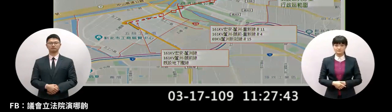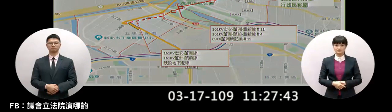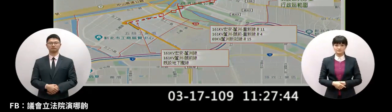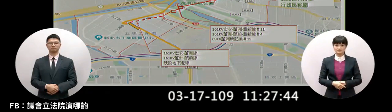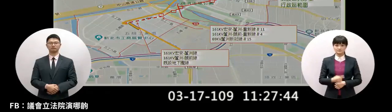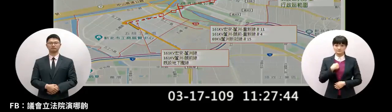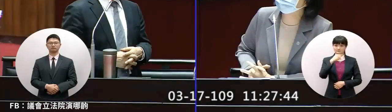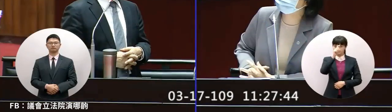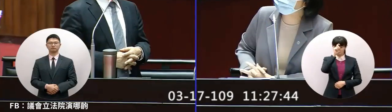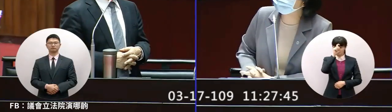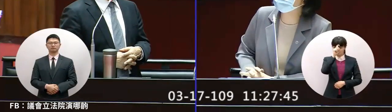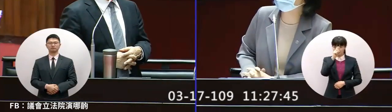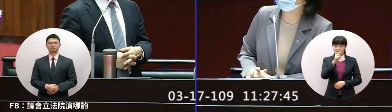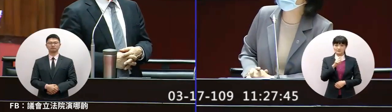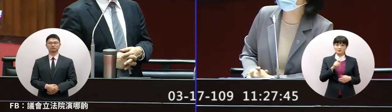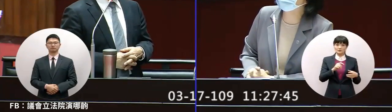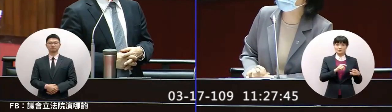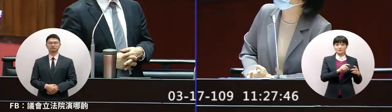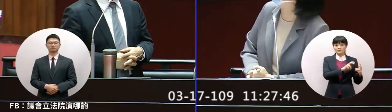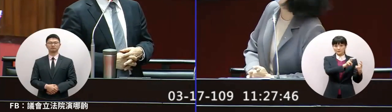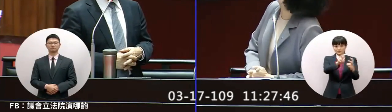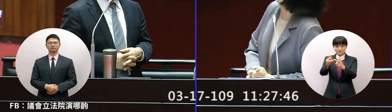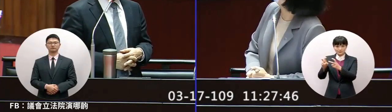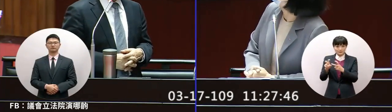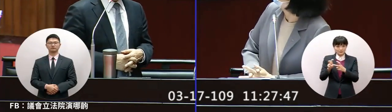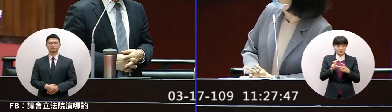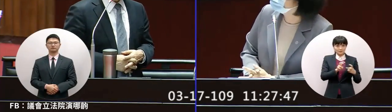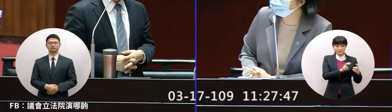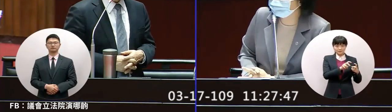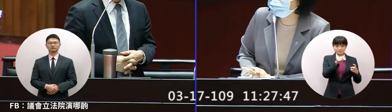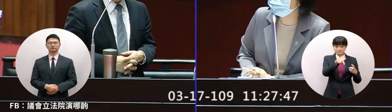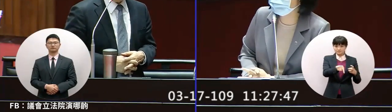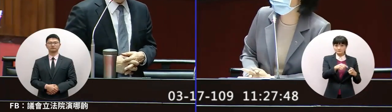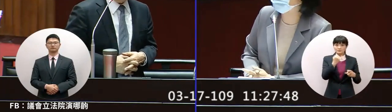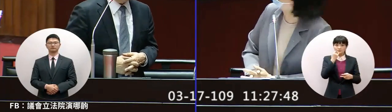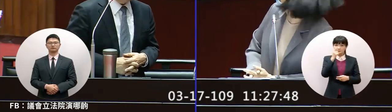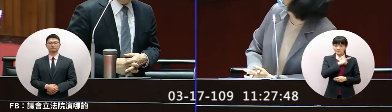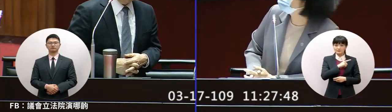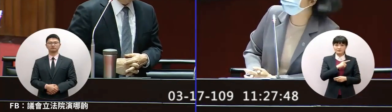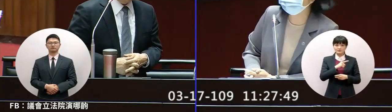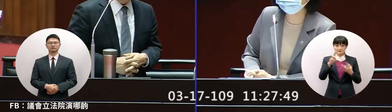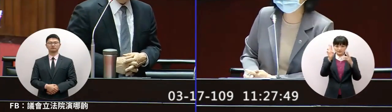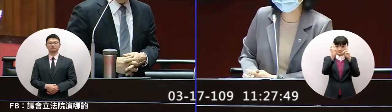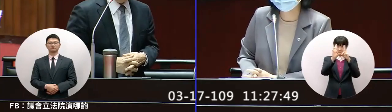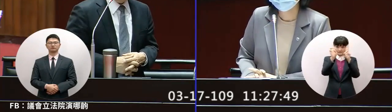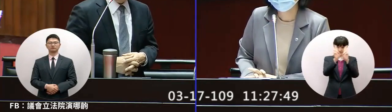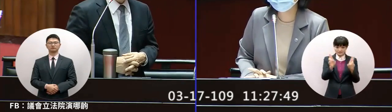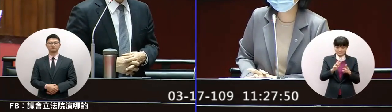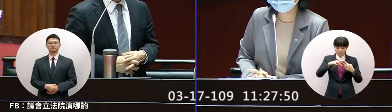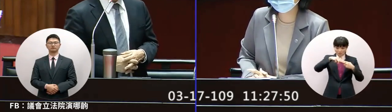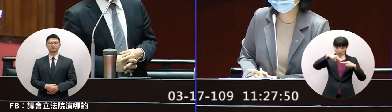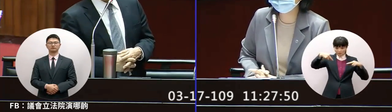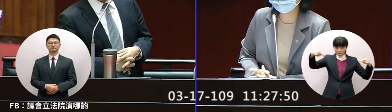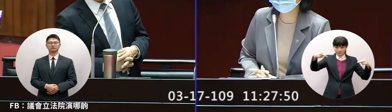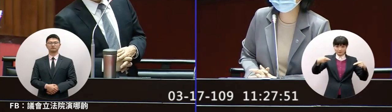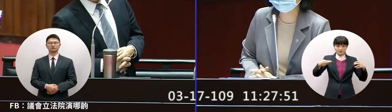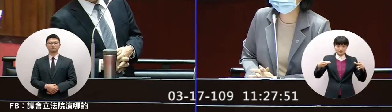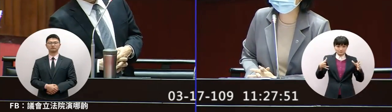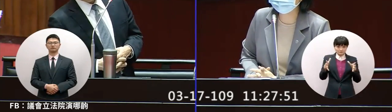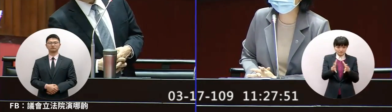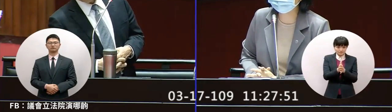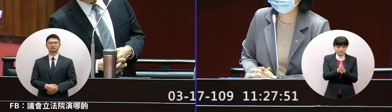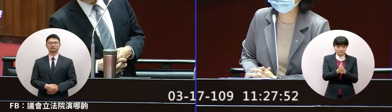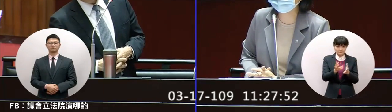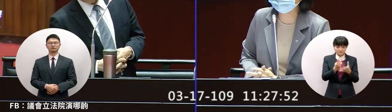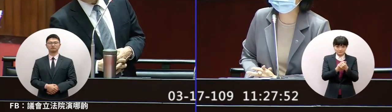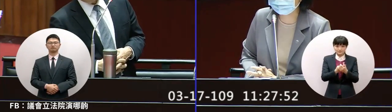这个可以把环状捷运线里面呢、啊、纳入这个电缆线的共同管道里面。啊，但是呢，发现讲啊，